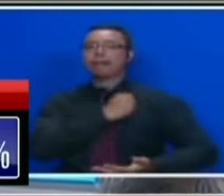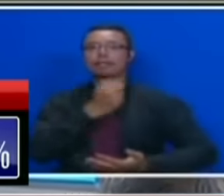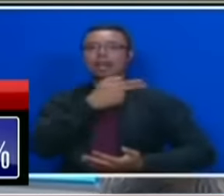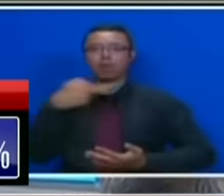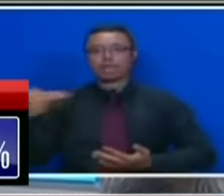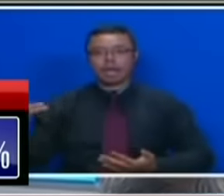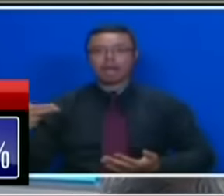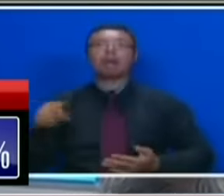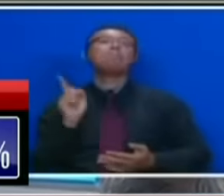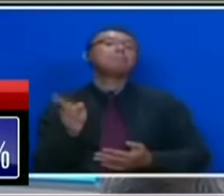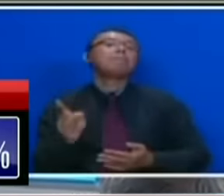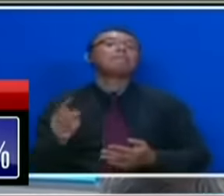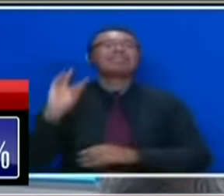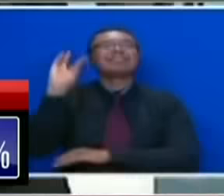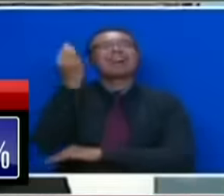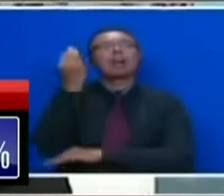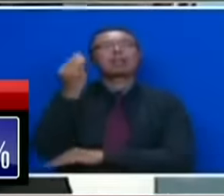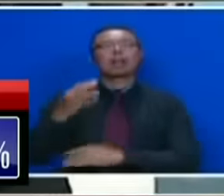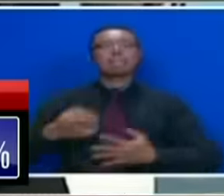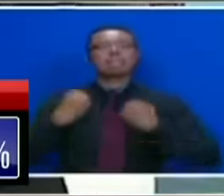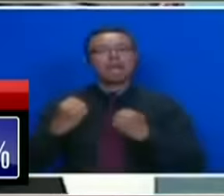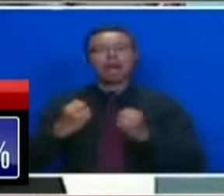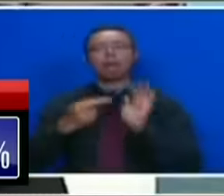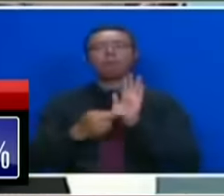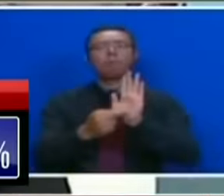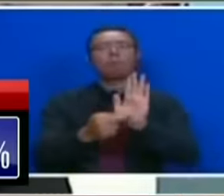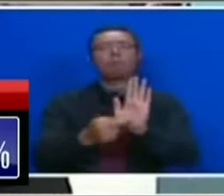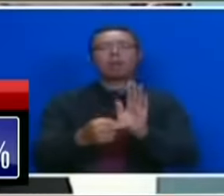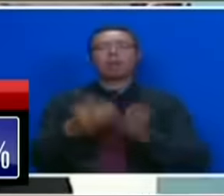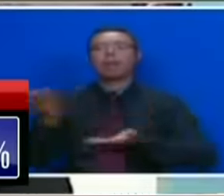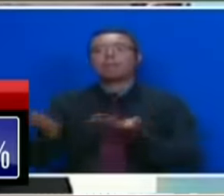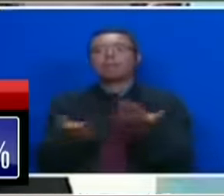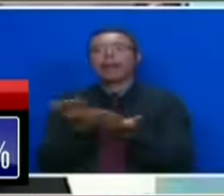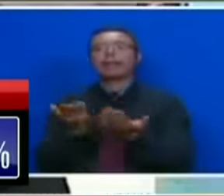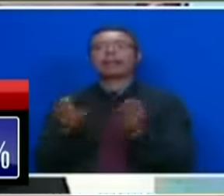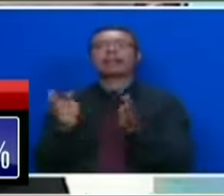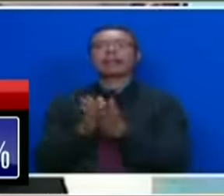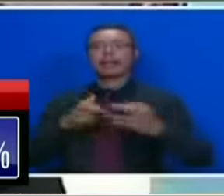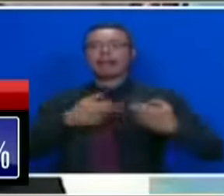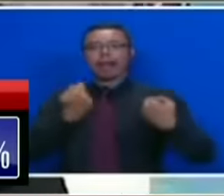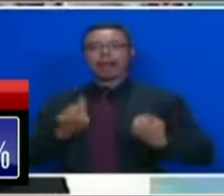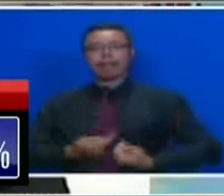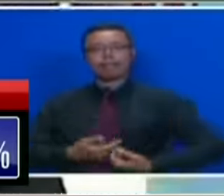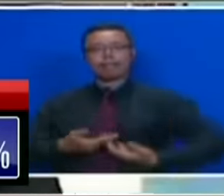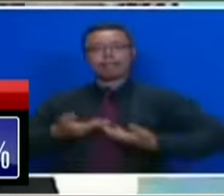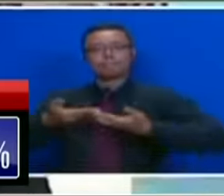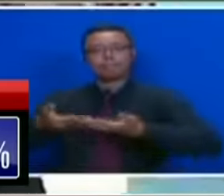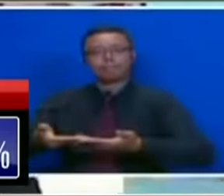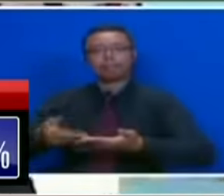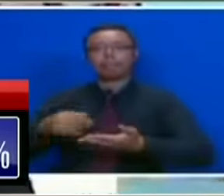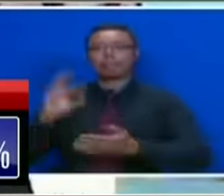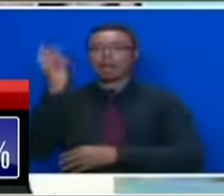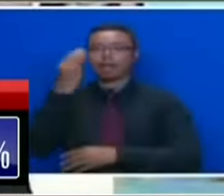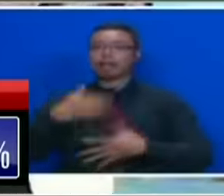Indonesia. Karena Jakarta mampu mewujudkan pelayanan dengan hati. Jakarta